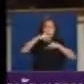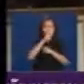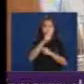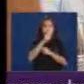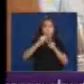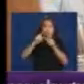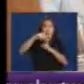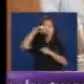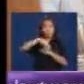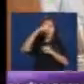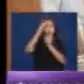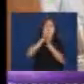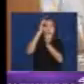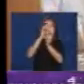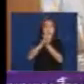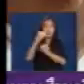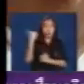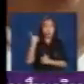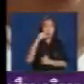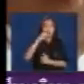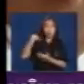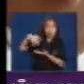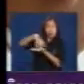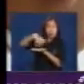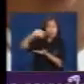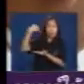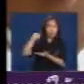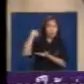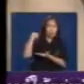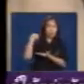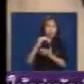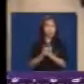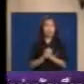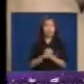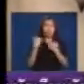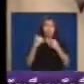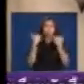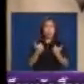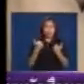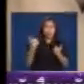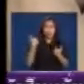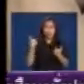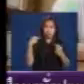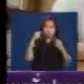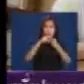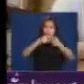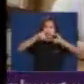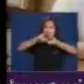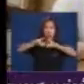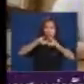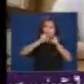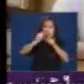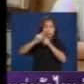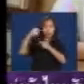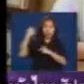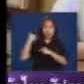บัญชาการตำรวจนครบาลยอมรับว่าได้รับรายงานจากชุดสืบสวนที่ลงพื้นที่ว่าโต๊ะรับพนันบ่อนและเจ้ามือหวยใต้ดินบางราย